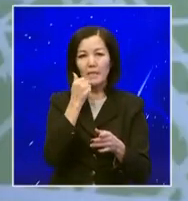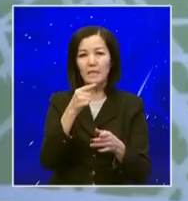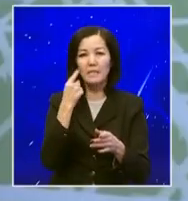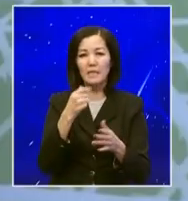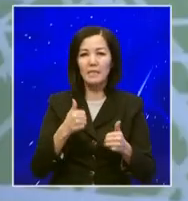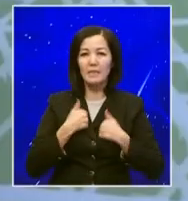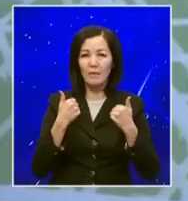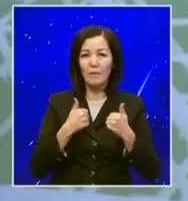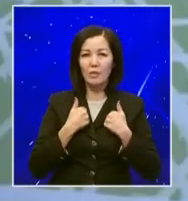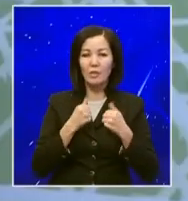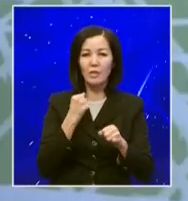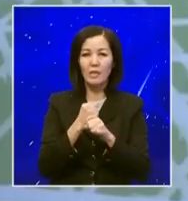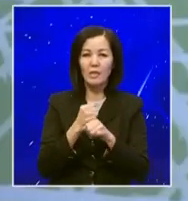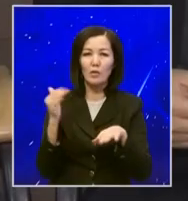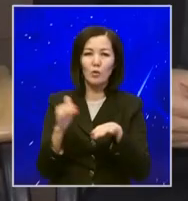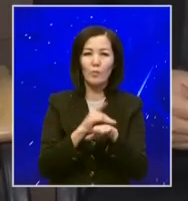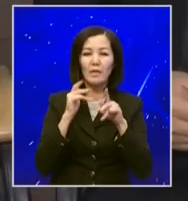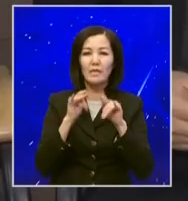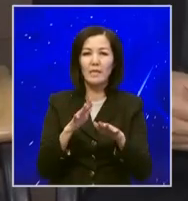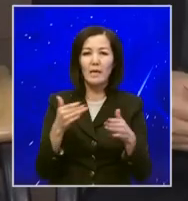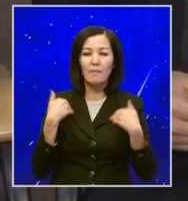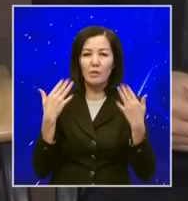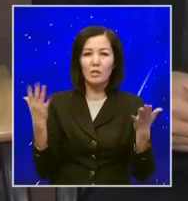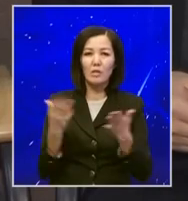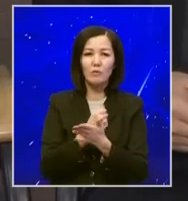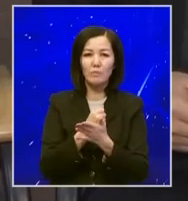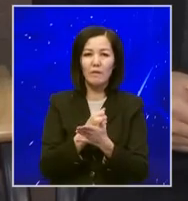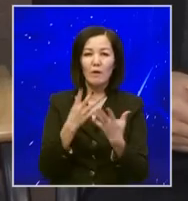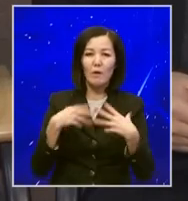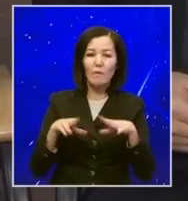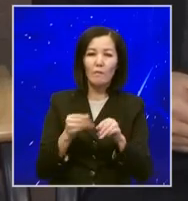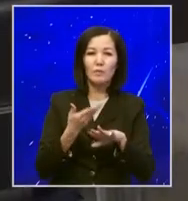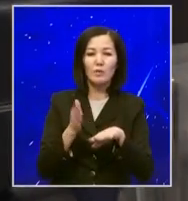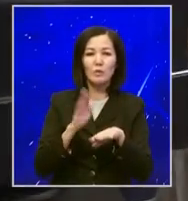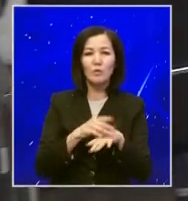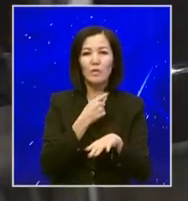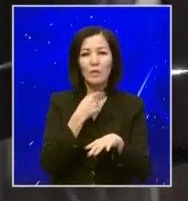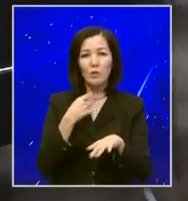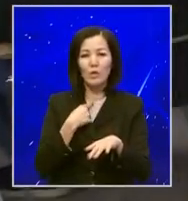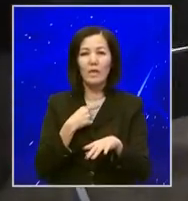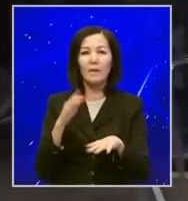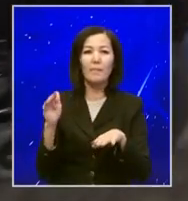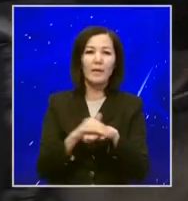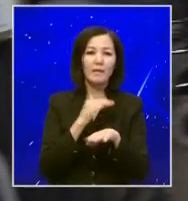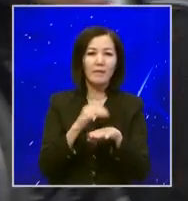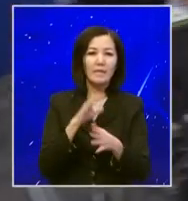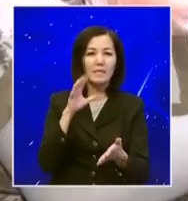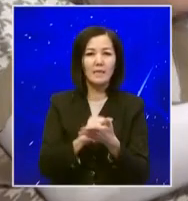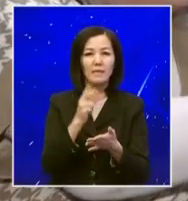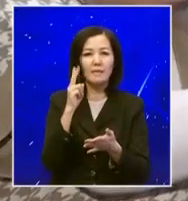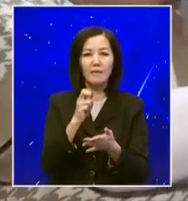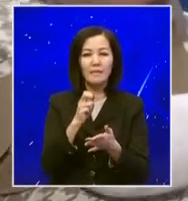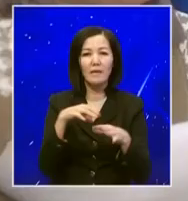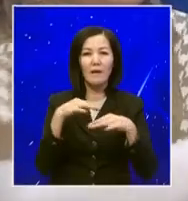благодарность стремящимся делать добрые дела и пожелал успехов. В общей сложности в Талдыкургане благотворительностью заняты